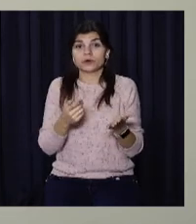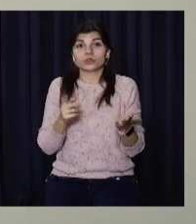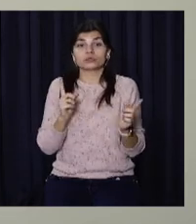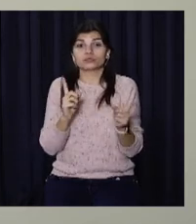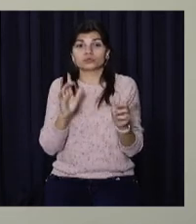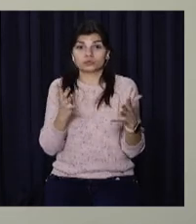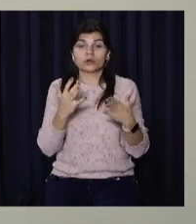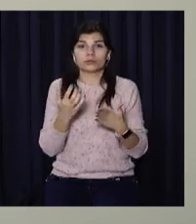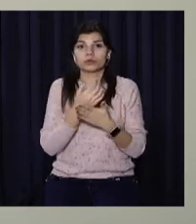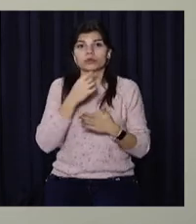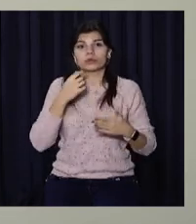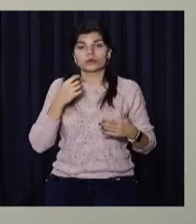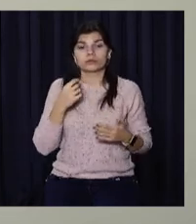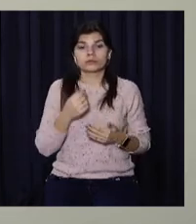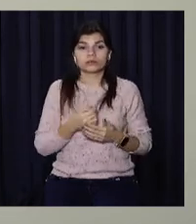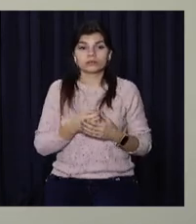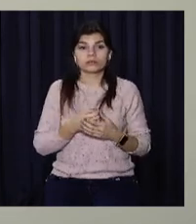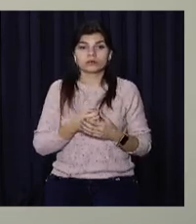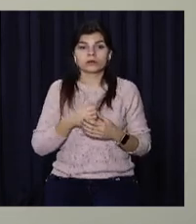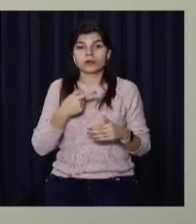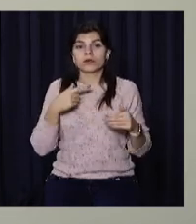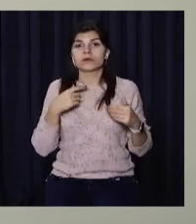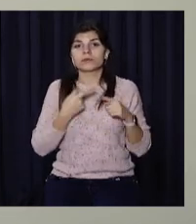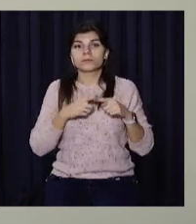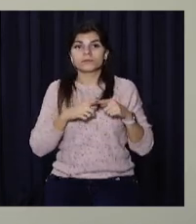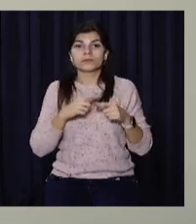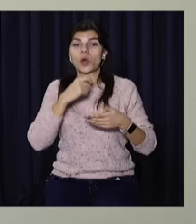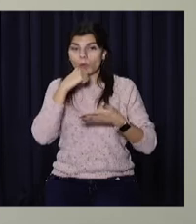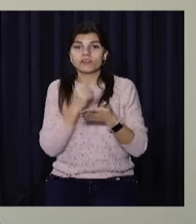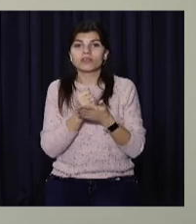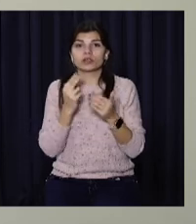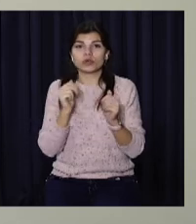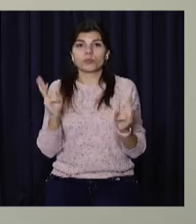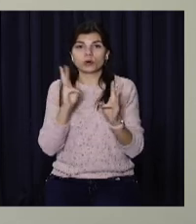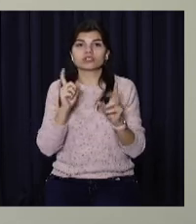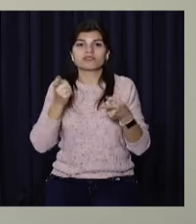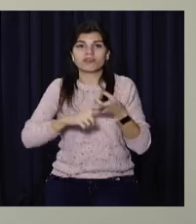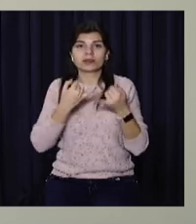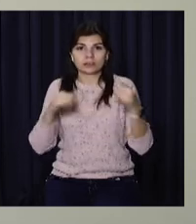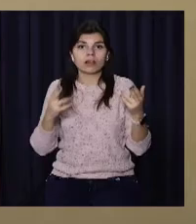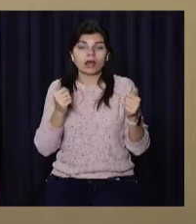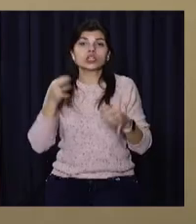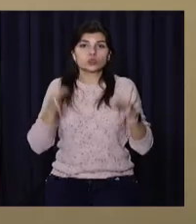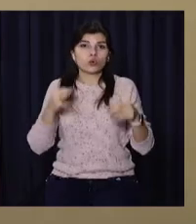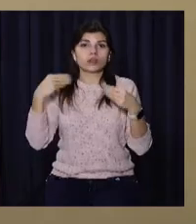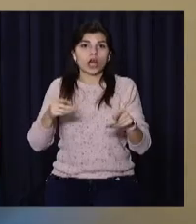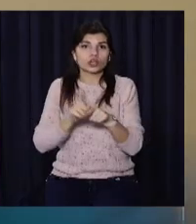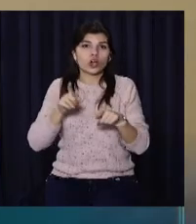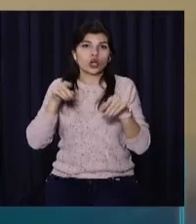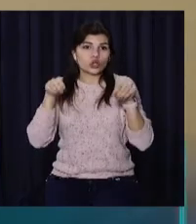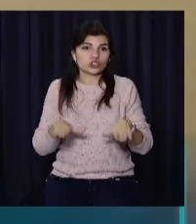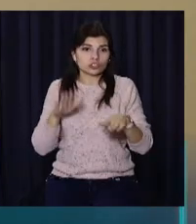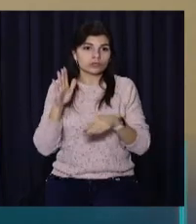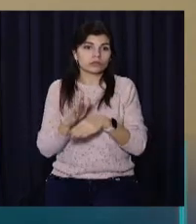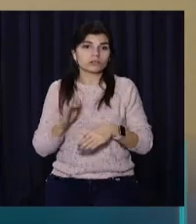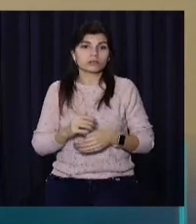доведено, ми надали ці документи, надали це все документально, підтвердили свою позицію, саме тому прийняти таке рішення. Я вважаю, немає